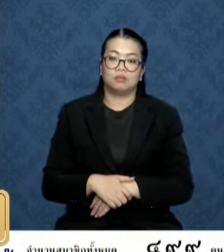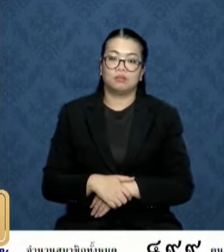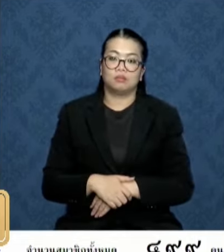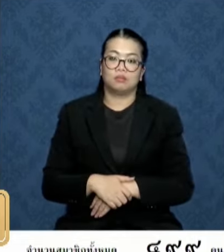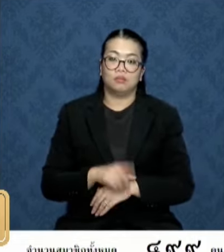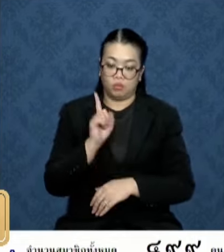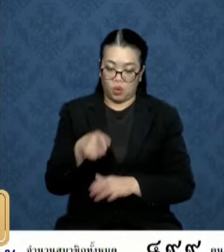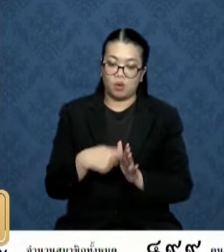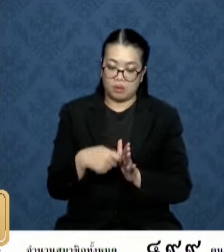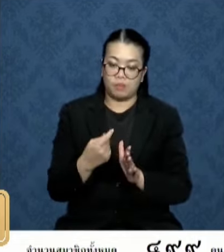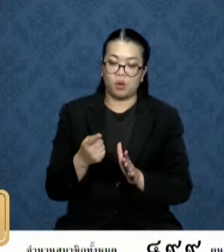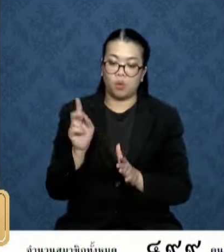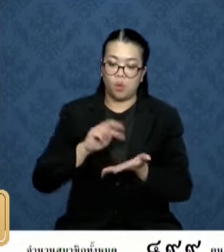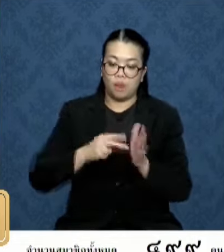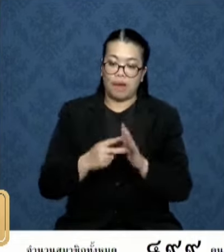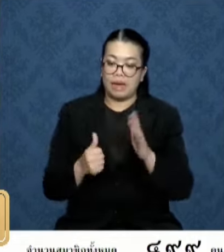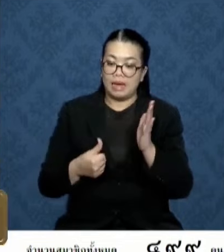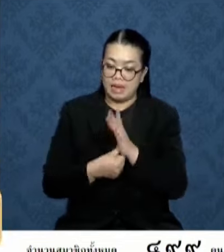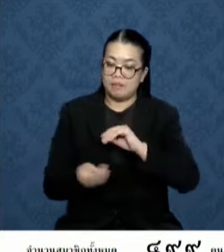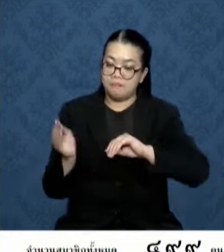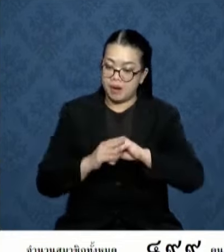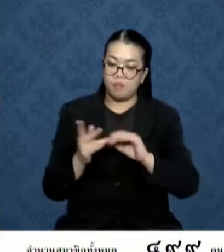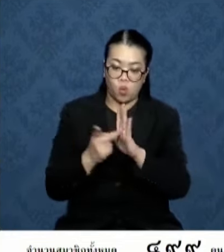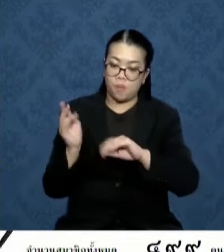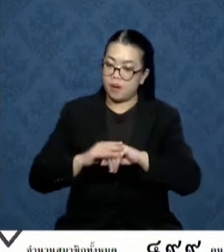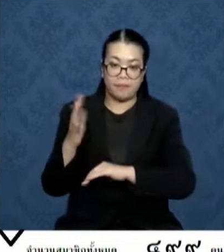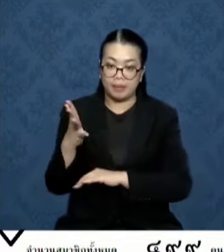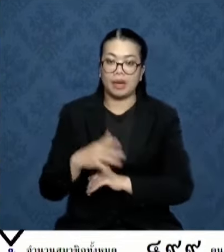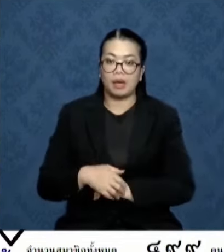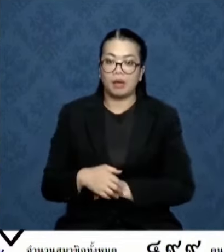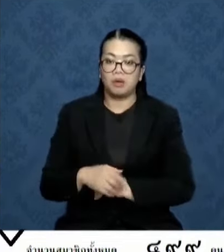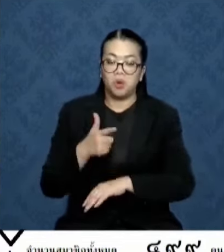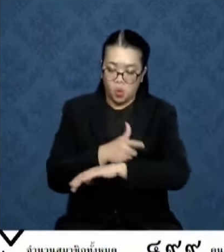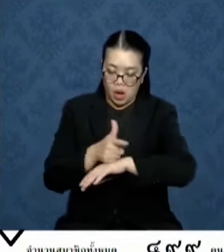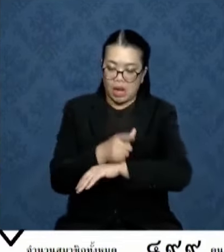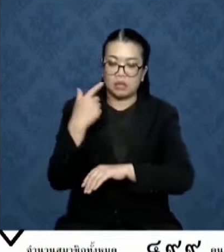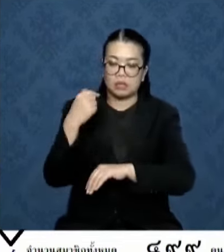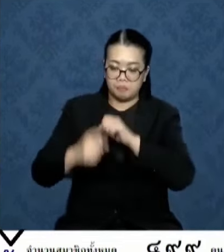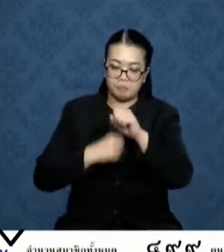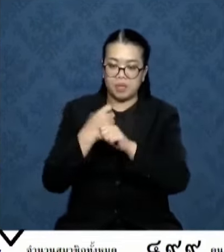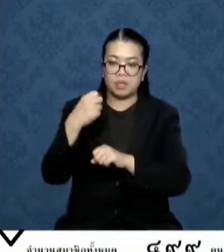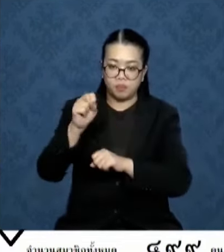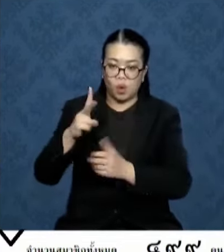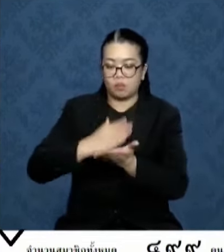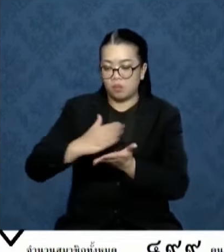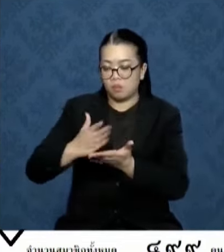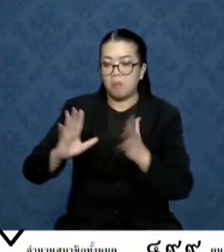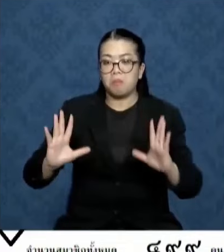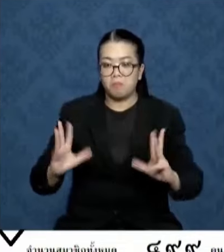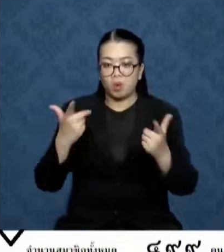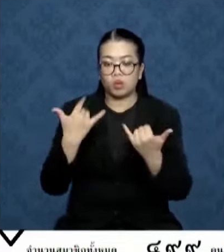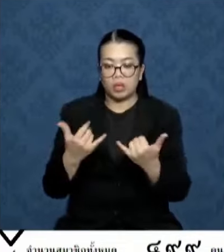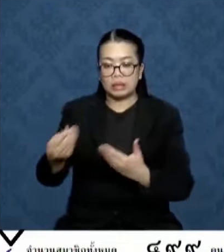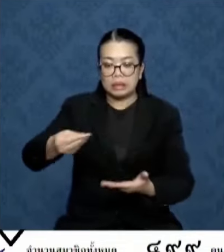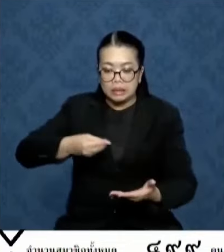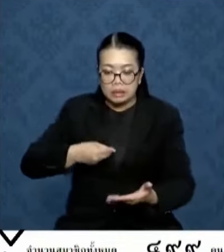บแล้วเมอได้รับนี่คืนจากรฐบาลนะครับได้รับเงินใจนี่คืนมไมเพียง